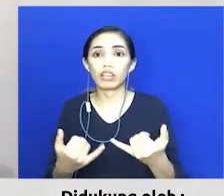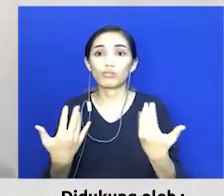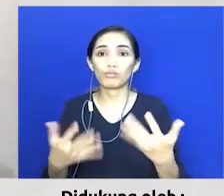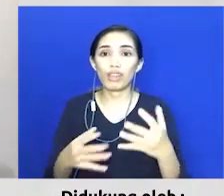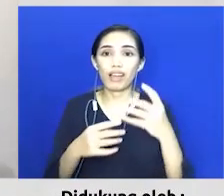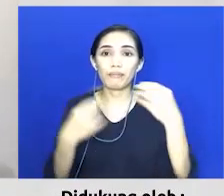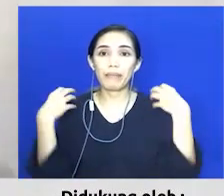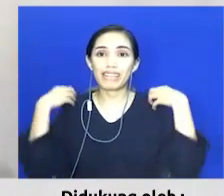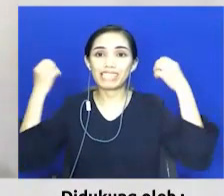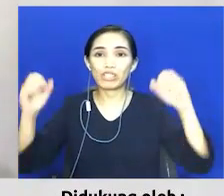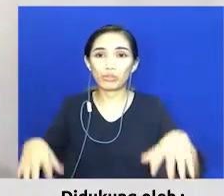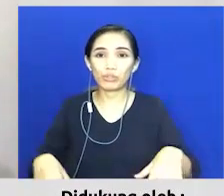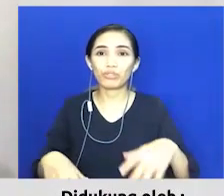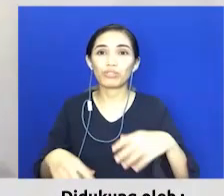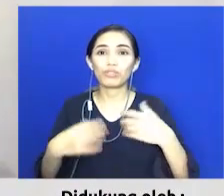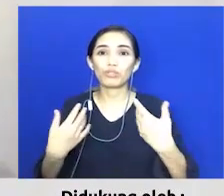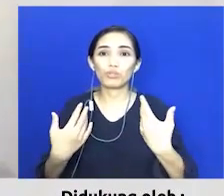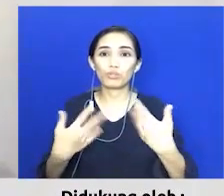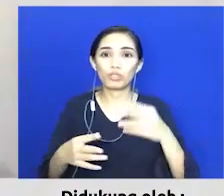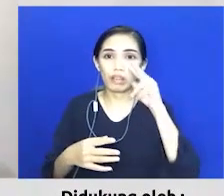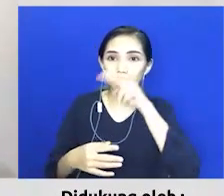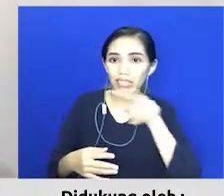sudah melihat dan kasih komentar aja.